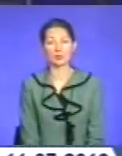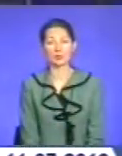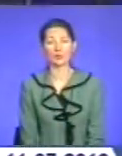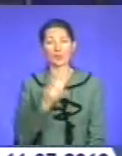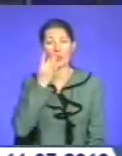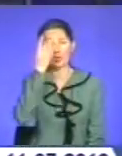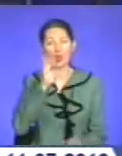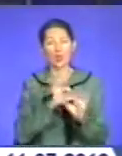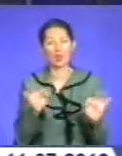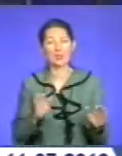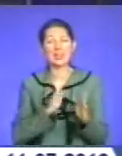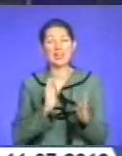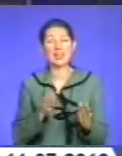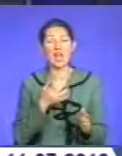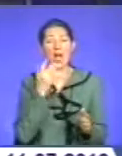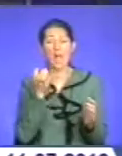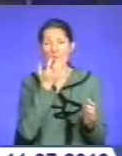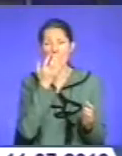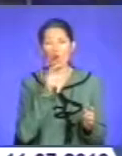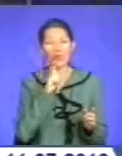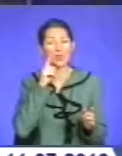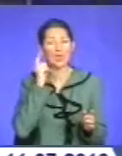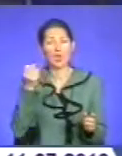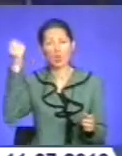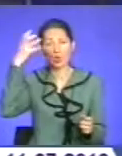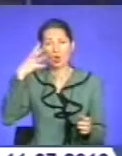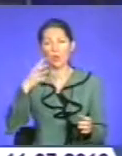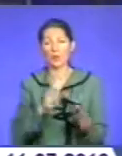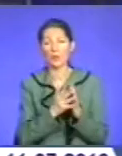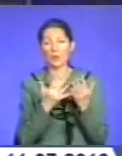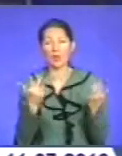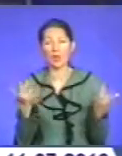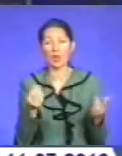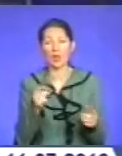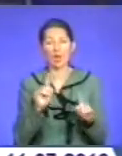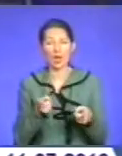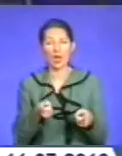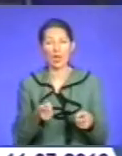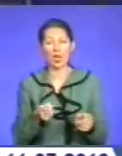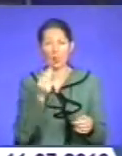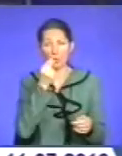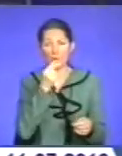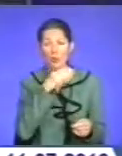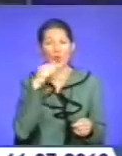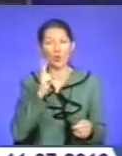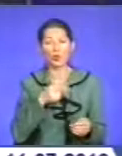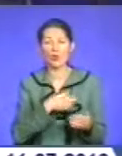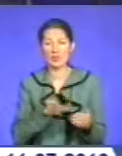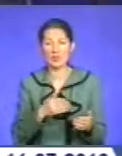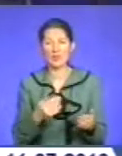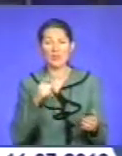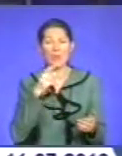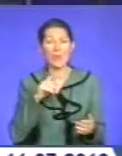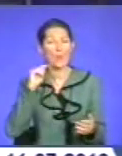Літо прекрасне не лише теплом, зеленню, сонцем, але й різноманіттям натуральних продуктів. Багато хто відмовляється від м'яса,